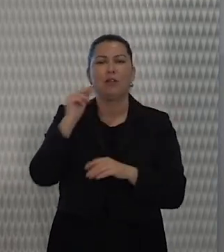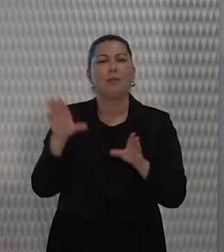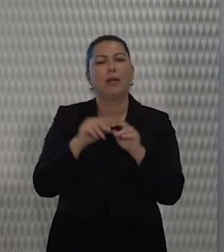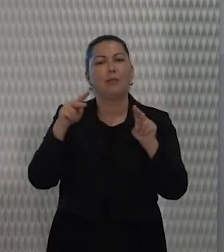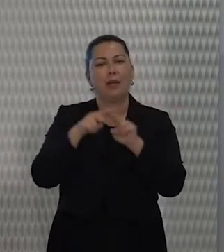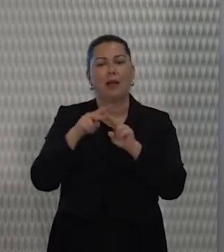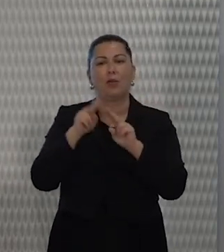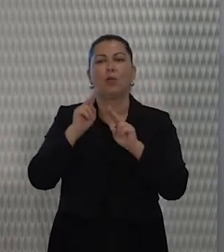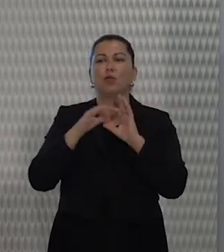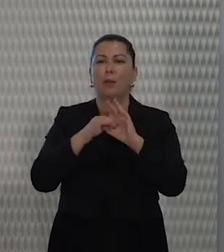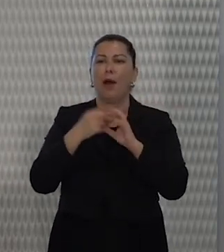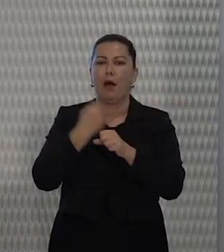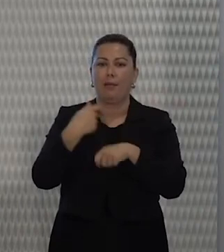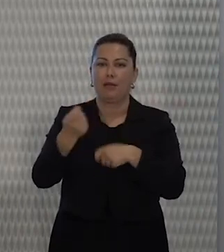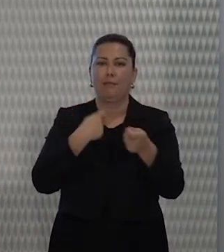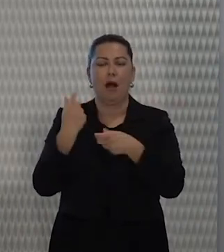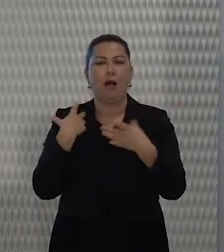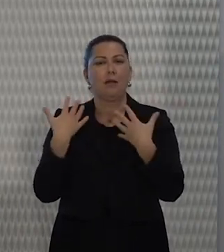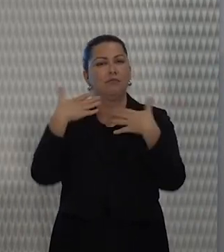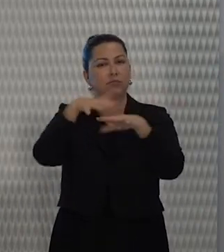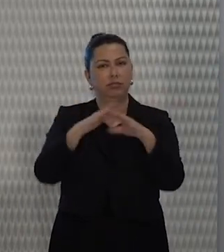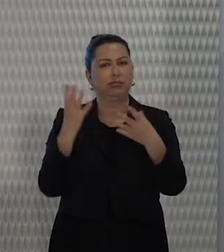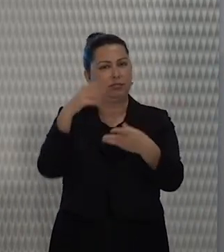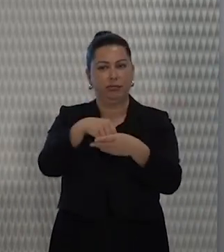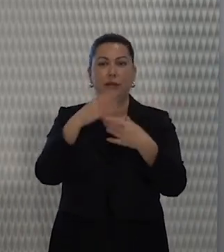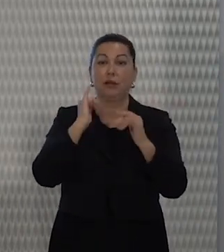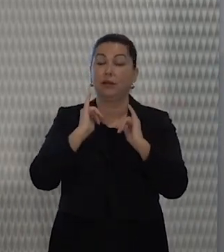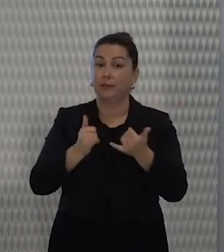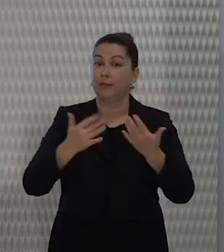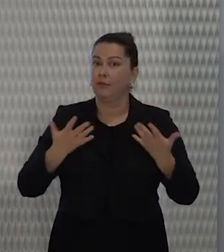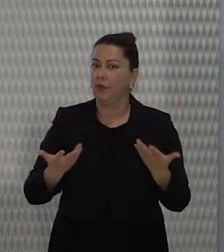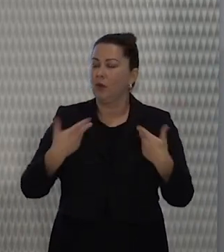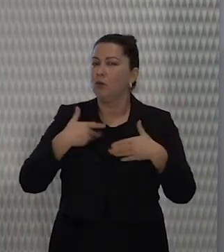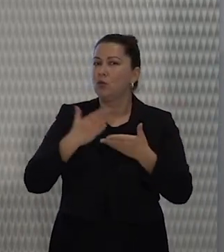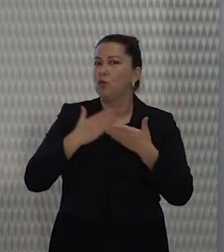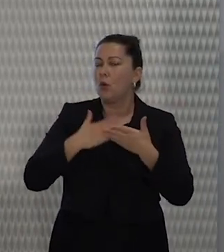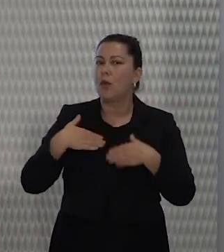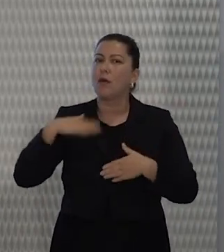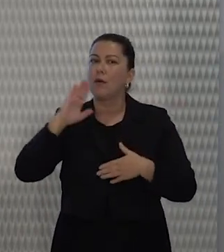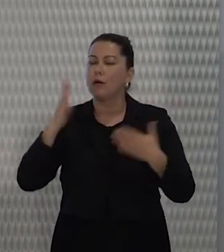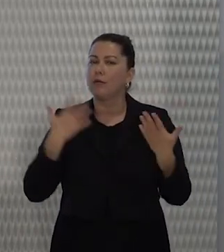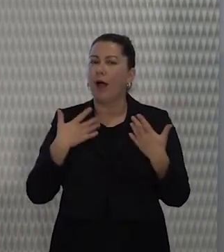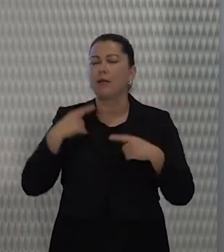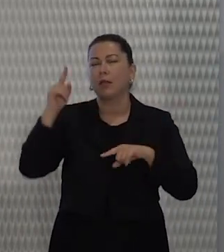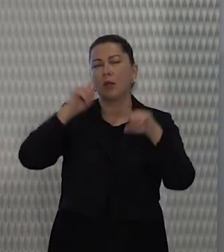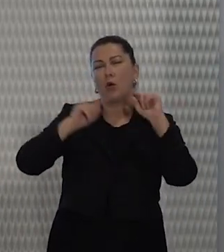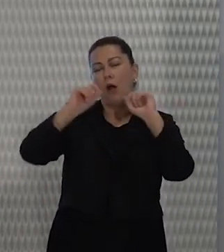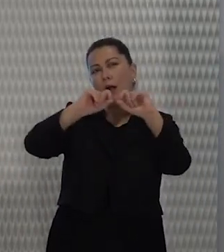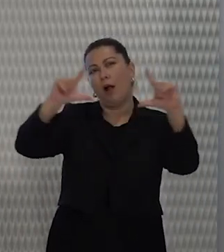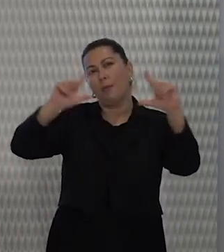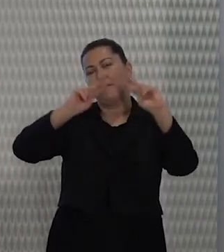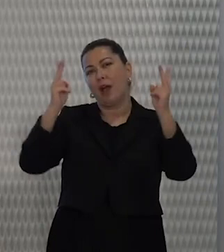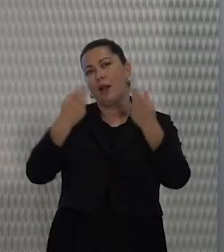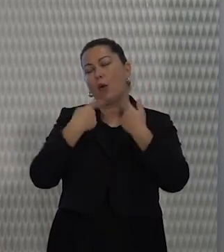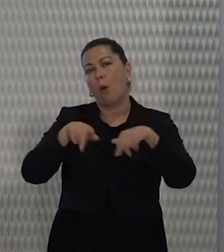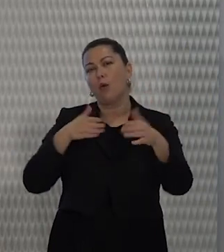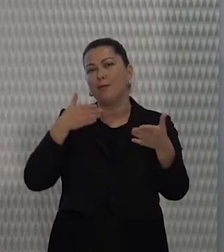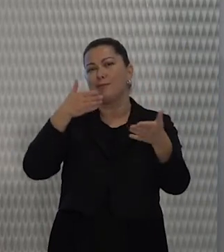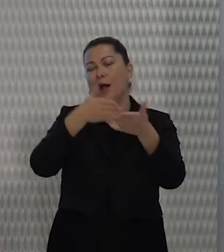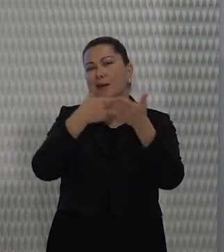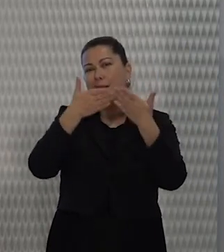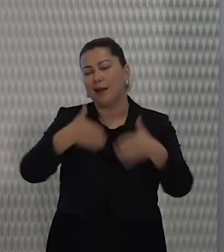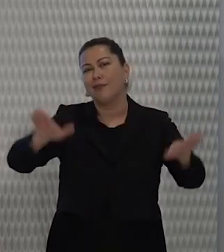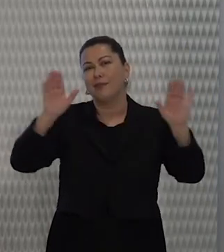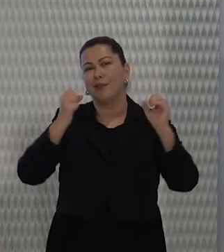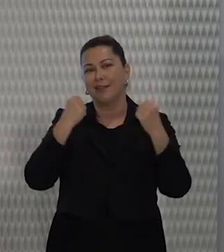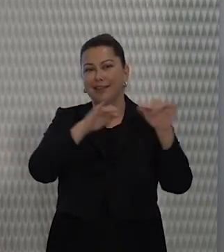Arbeitsmarkt zu bekommen. Und wovon wir träumen, das haben wir jetzt auch gehört, eine Welt ohne Barrieren, wo wirklich jeder teilhaben kann, weil es ein Menschenrecht